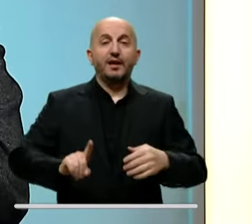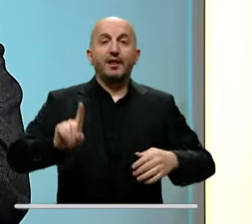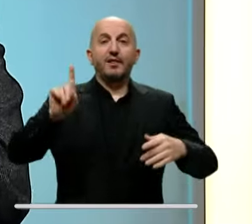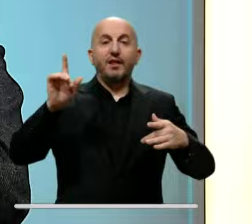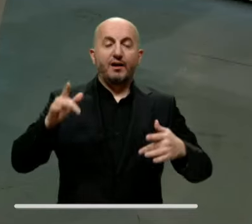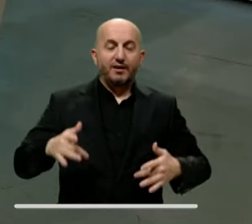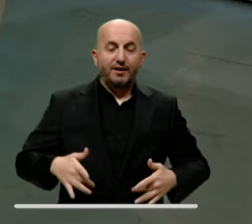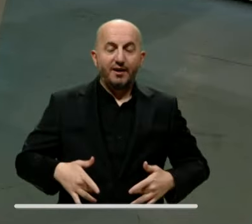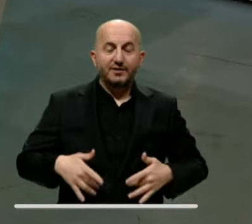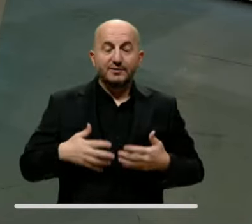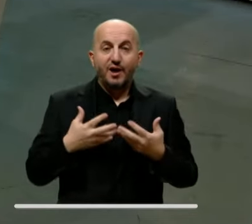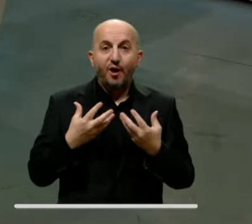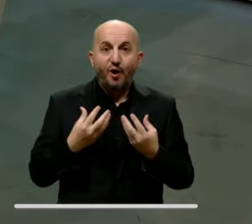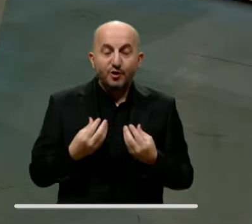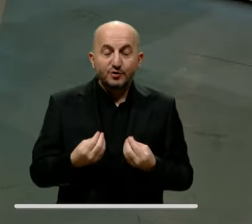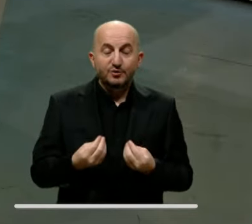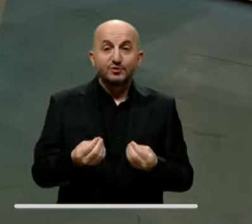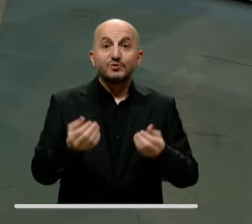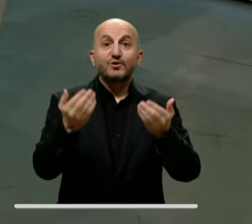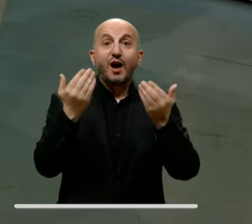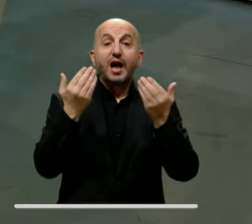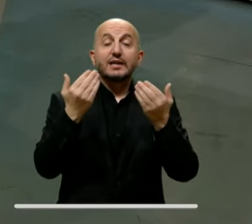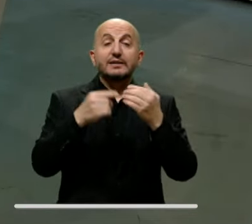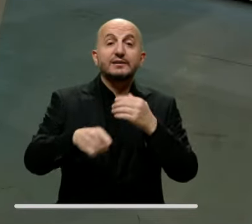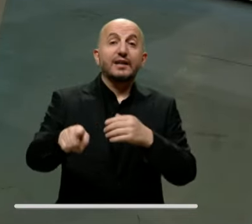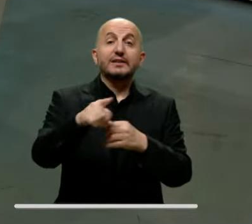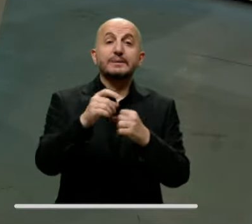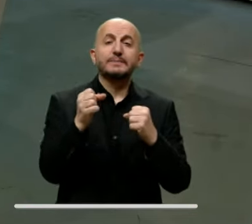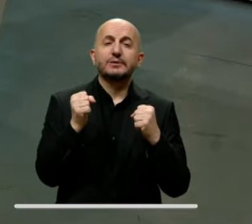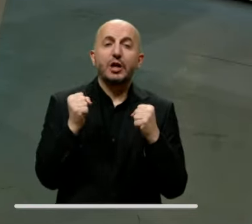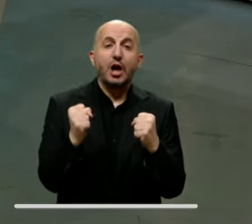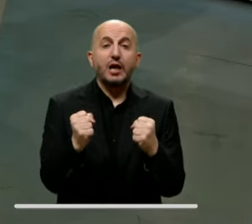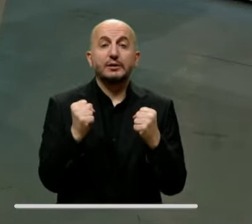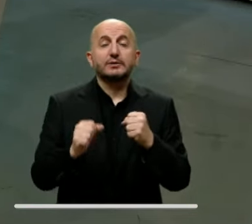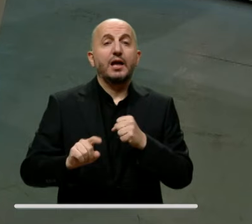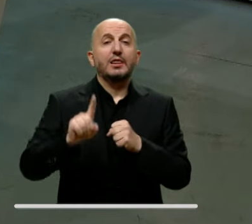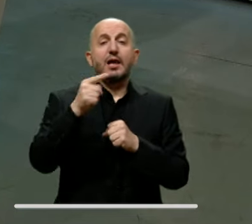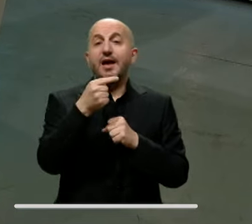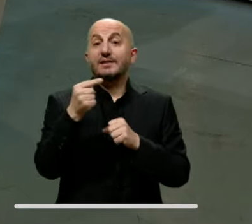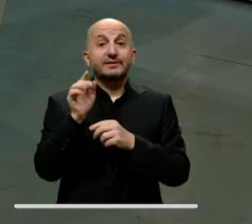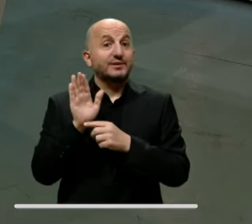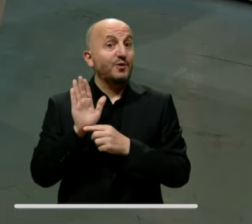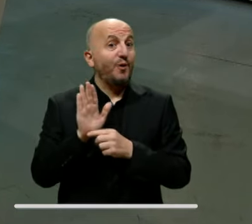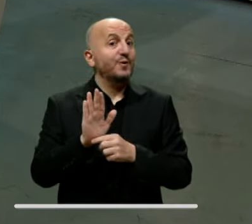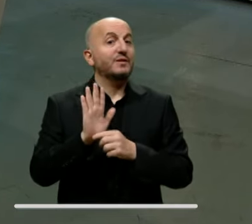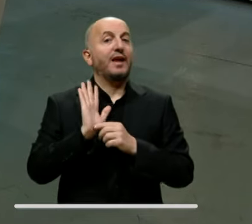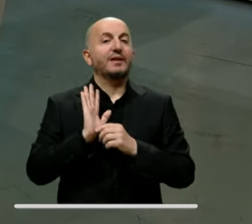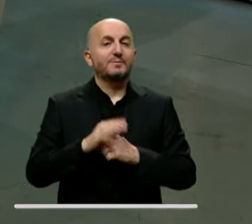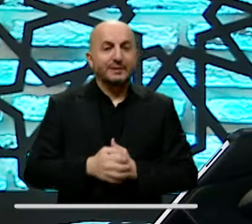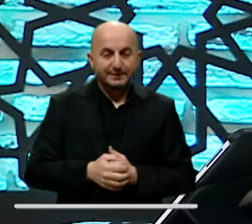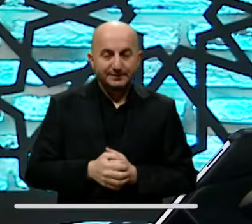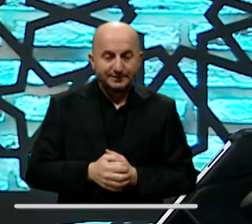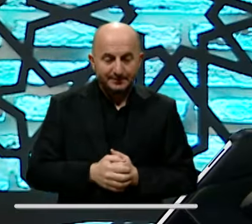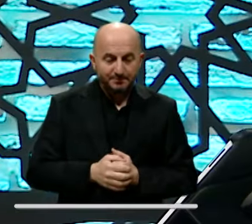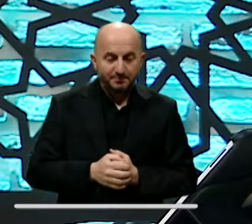Sizler nasılsınız Elhamdü hocam duacıyım sağlığınıza Cenabı Allah eksikliğinizi göstermesin Müsadeniz var mı efendim telefon bağlantısı için